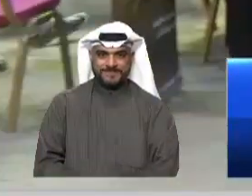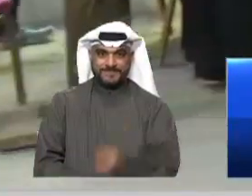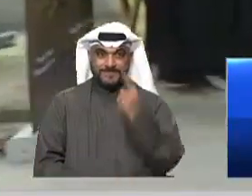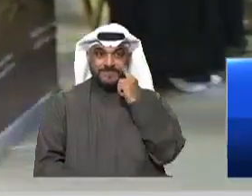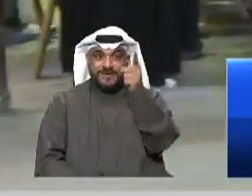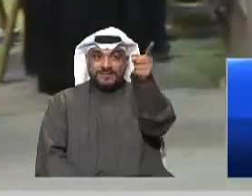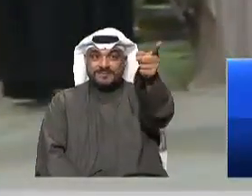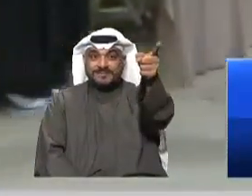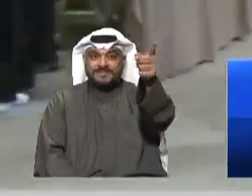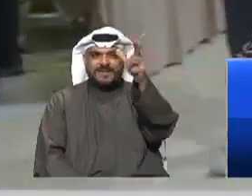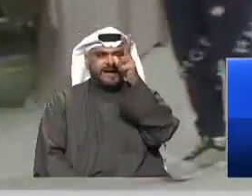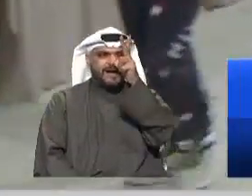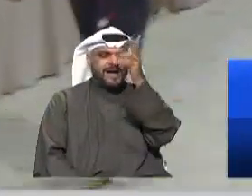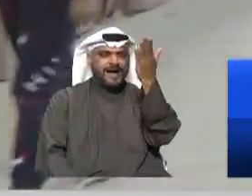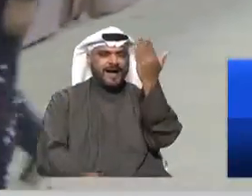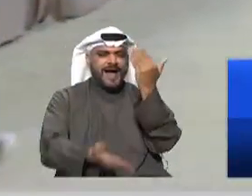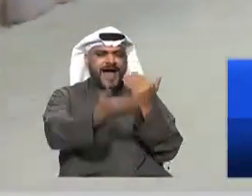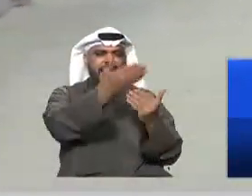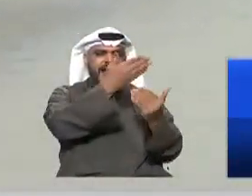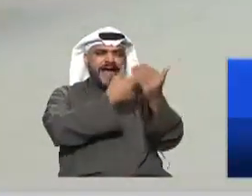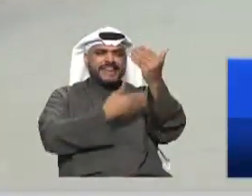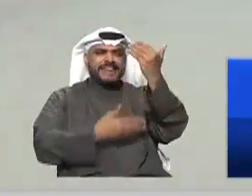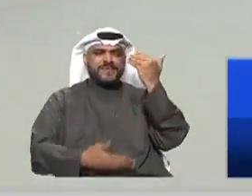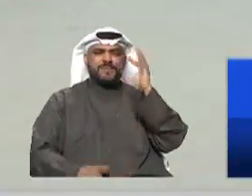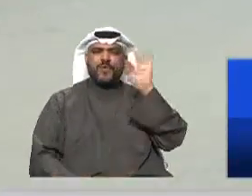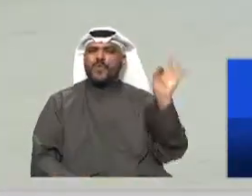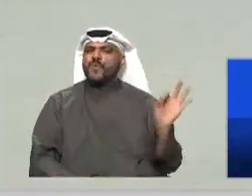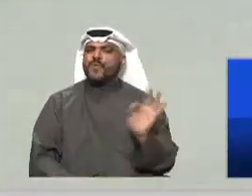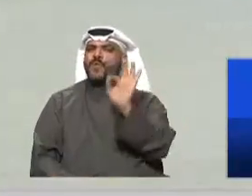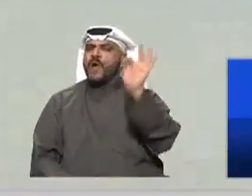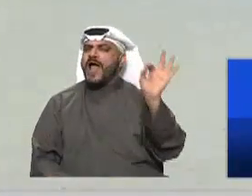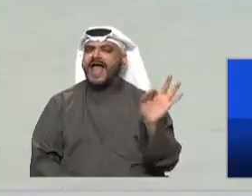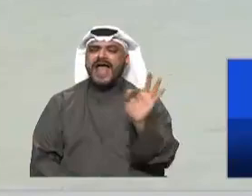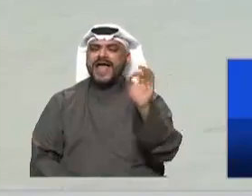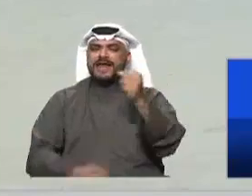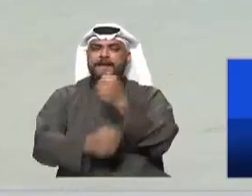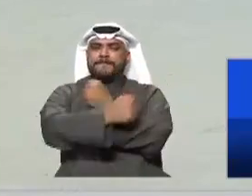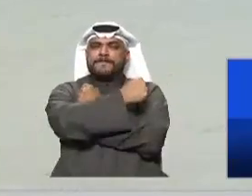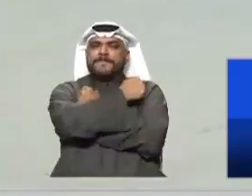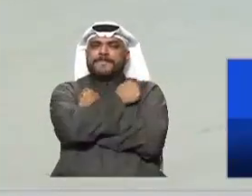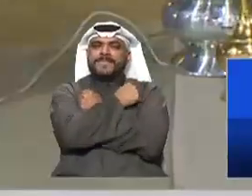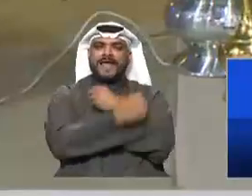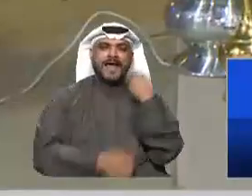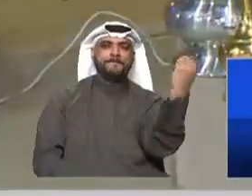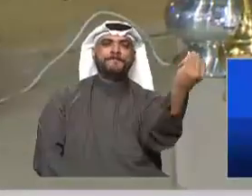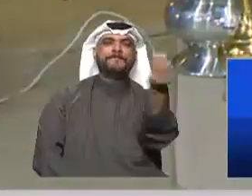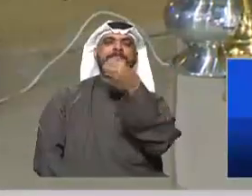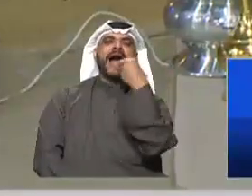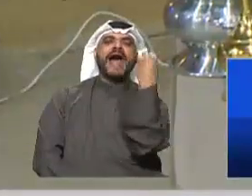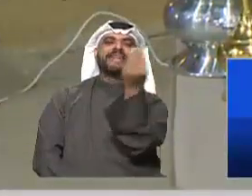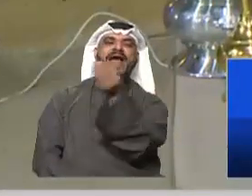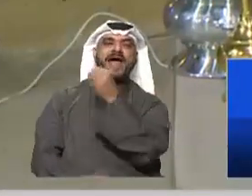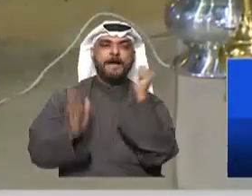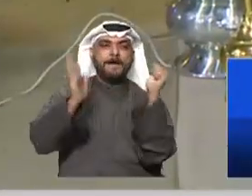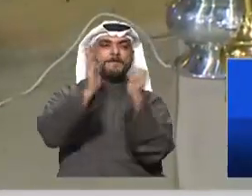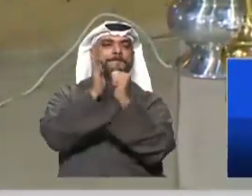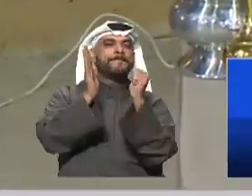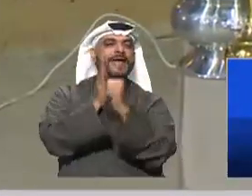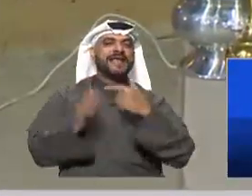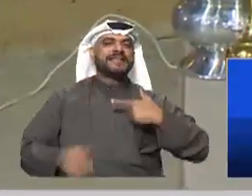عبق الماضي ينتشر في نقره بيت العثمان حيث المقتنيات التراثيه والماكولات الشعبيه